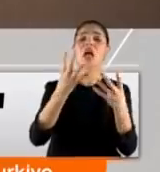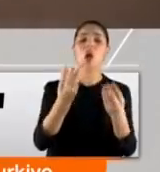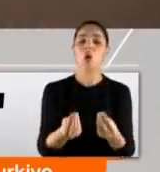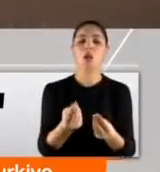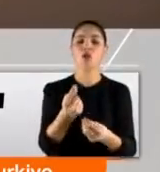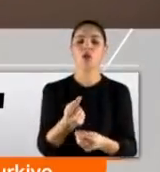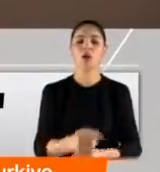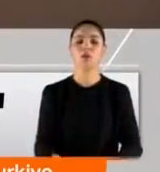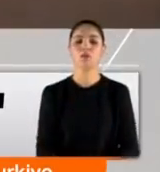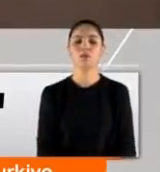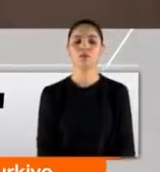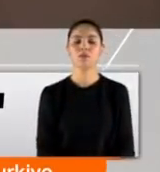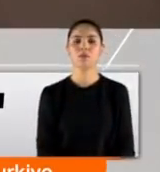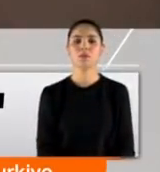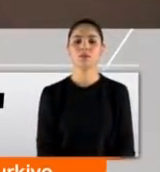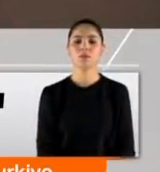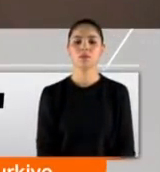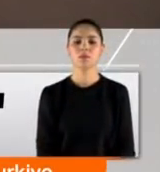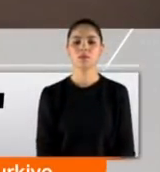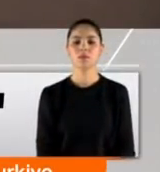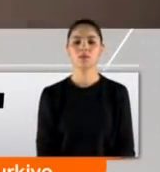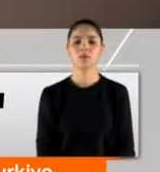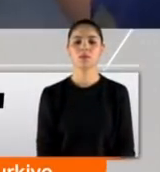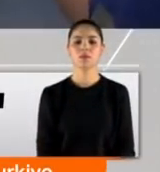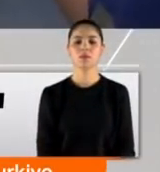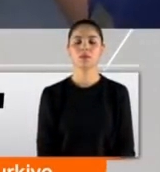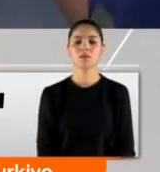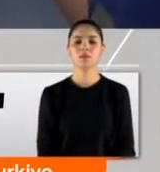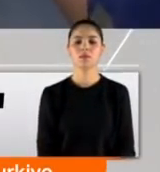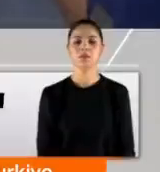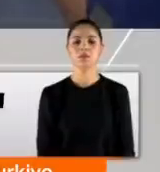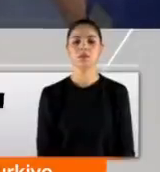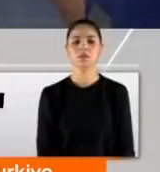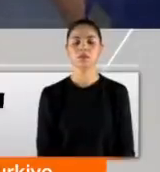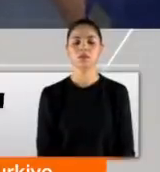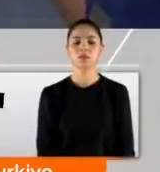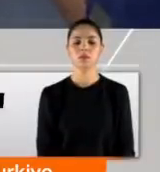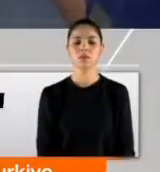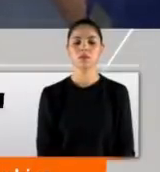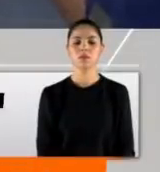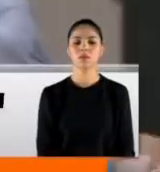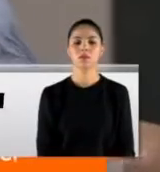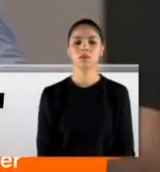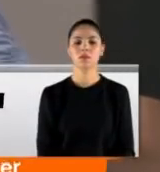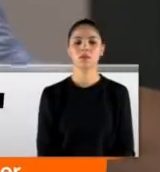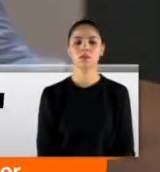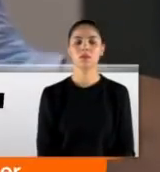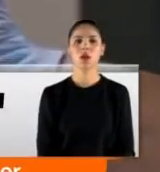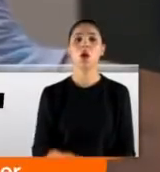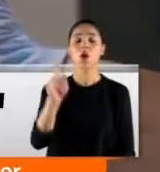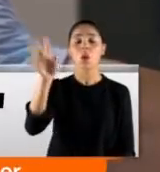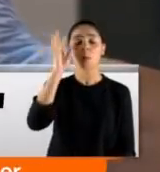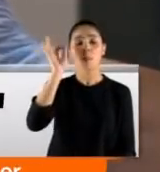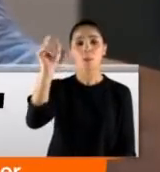And whether after 1 year, for example, sufficient antibody titers are still there. We are collecting this information. Şahin